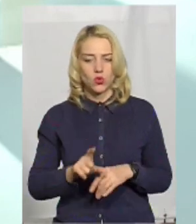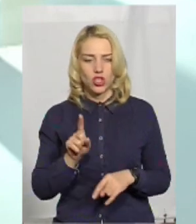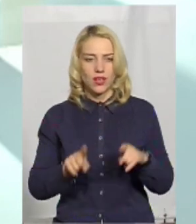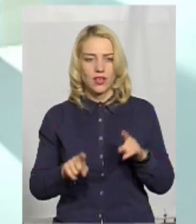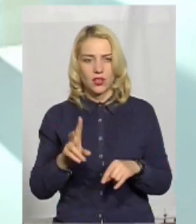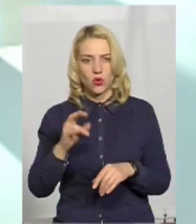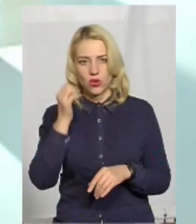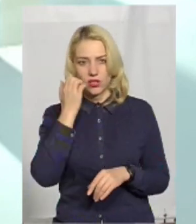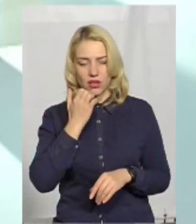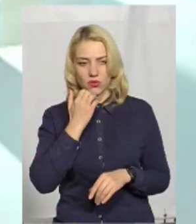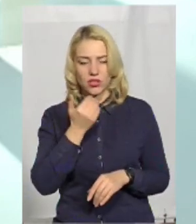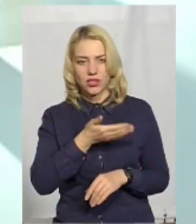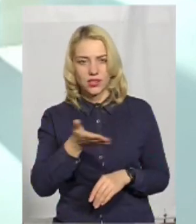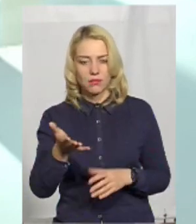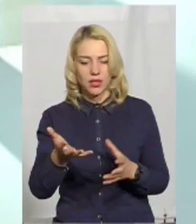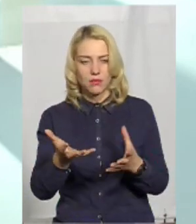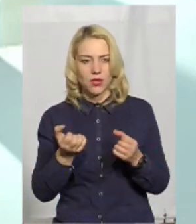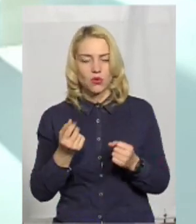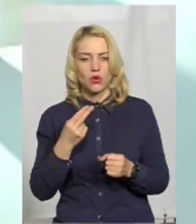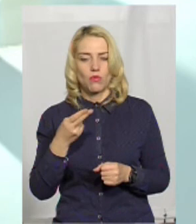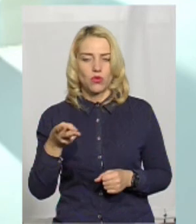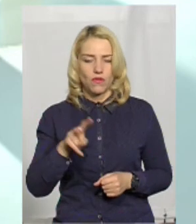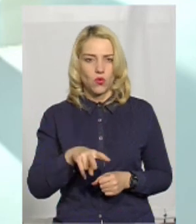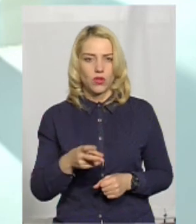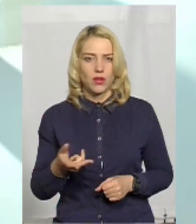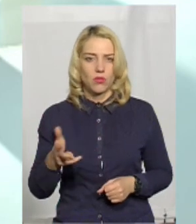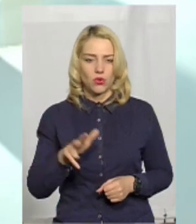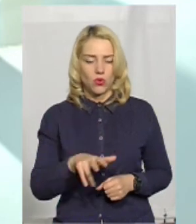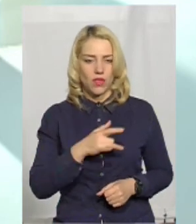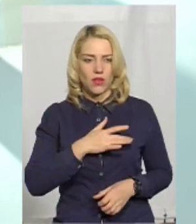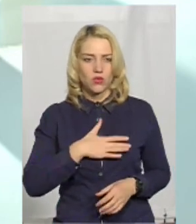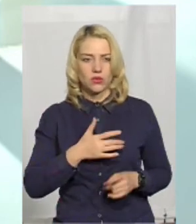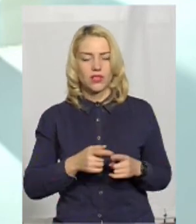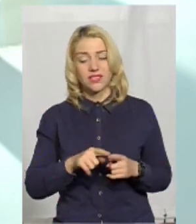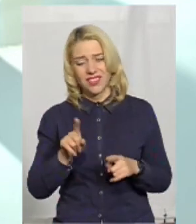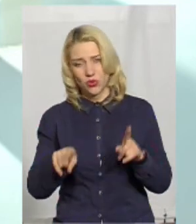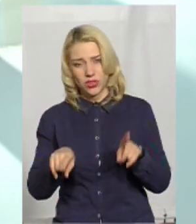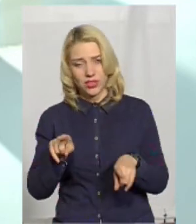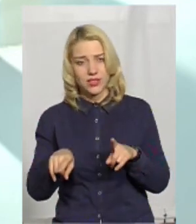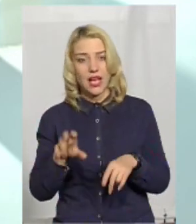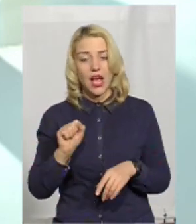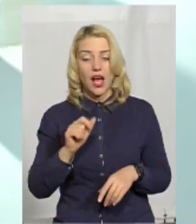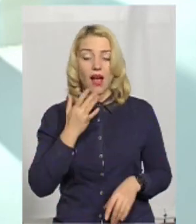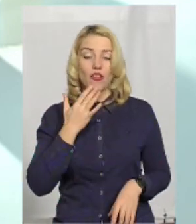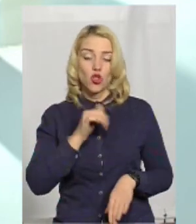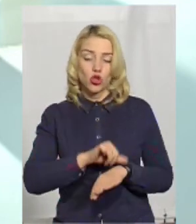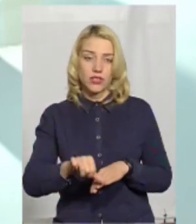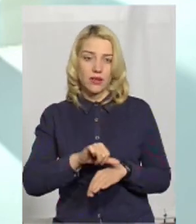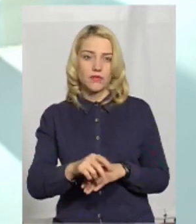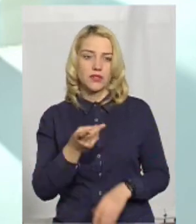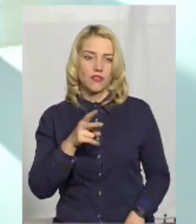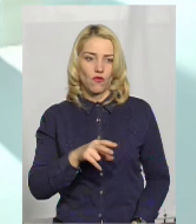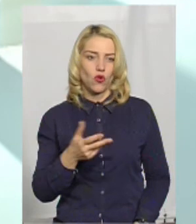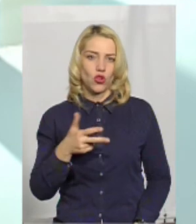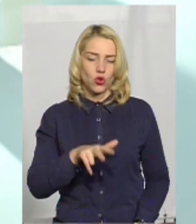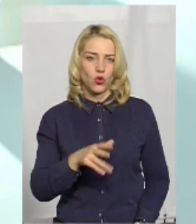але дякуйте їм, вже вони беруть також по двоє, по троє на усиновлення, ну це одиниці. А іноземці беруть двоє, троє,